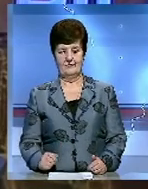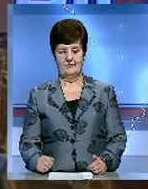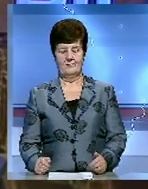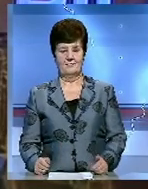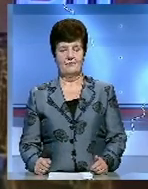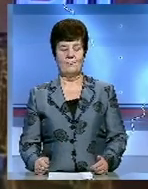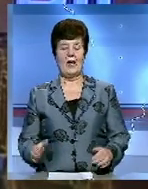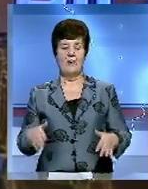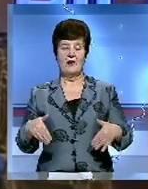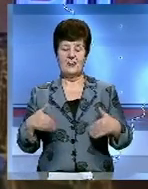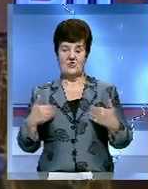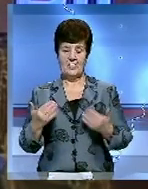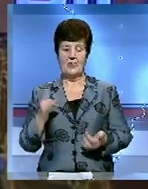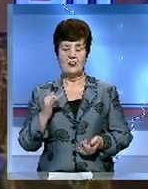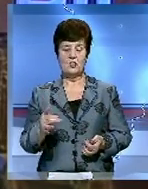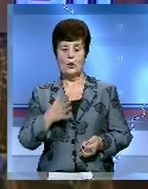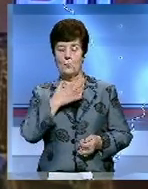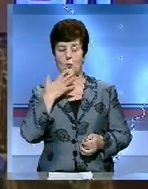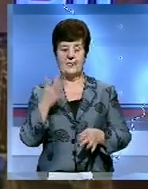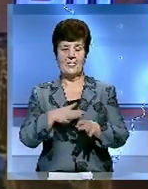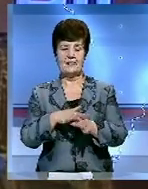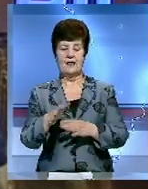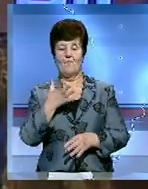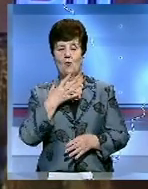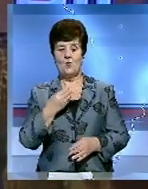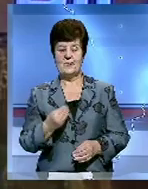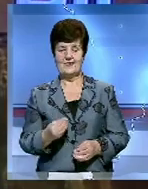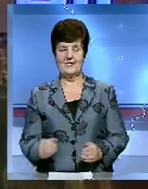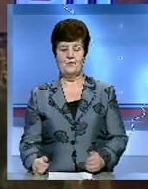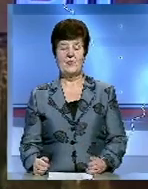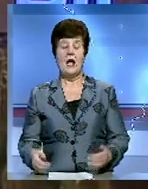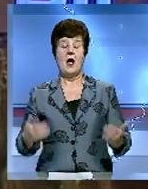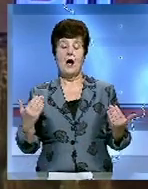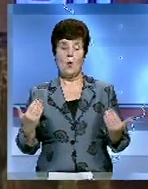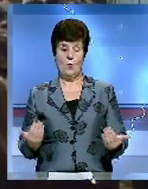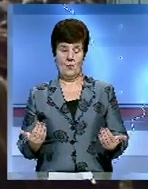Felicitări și multe realizări frumoase! Acum